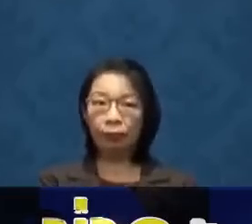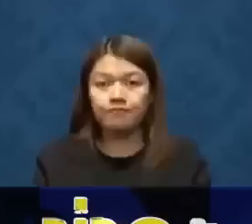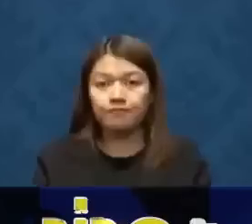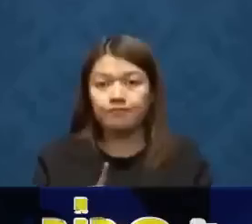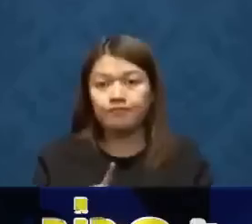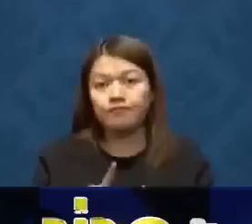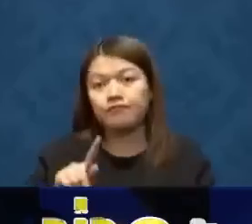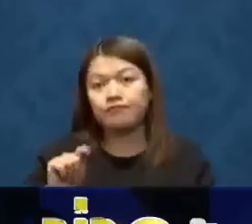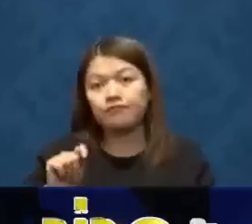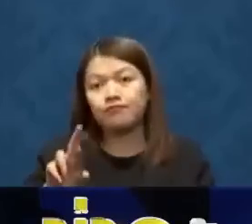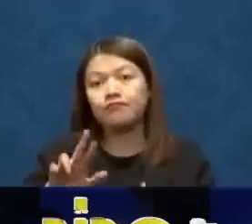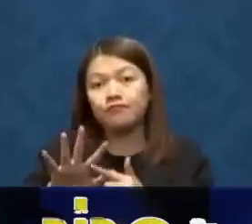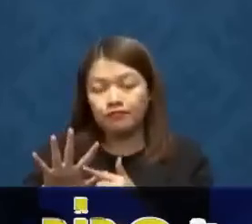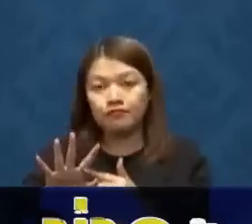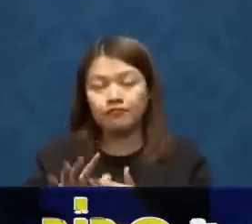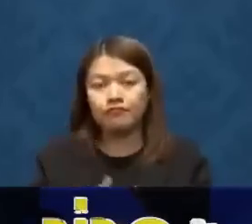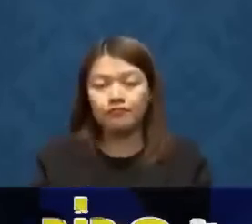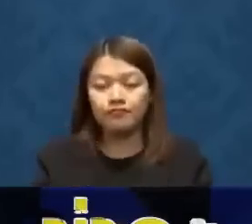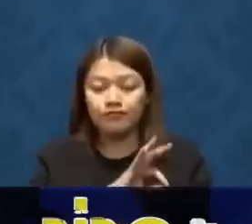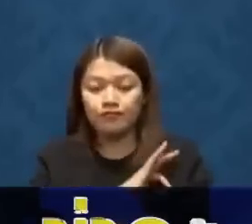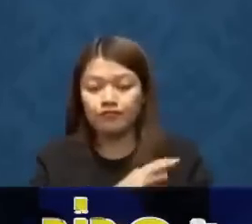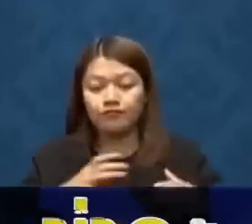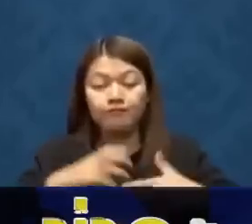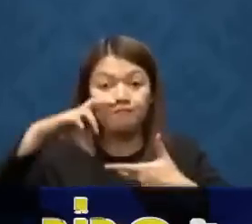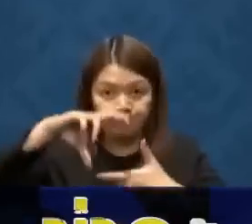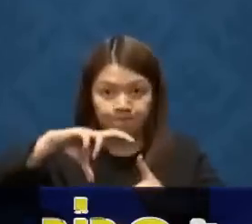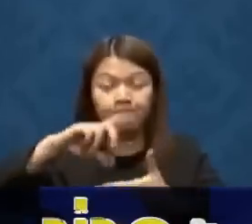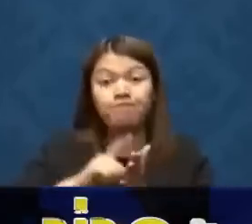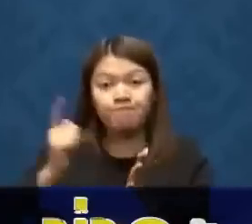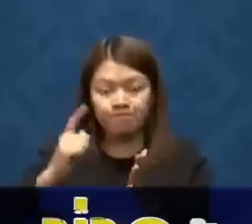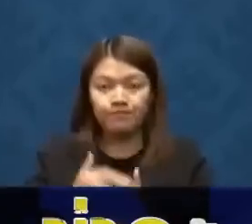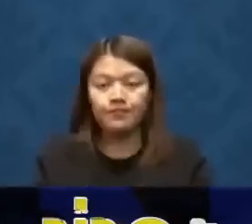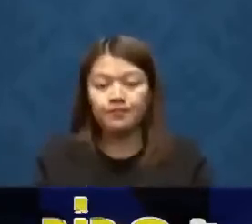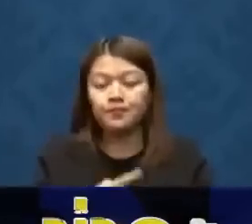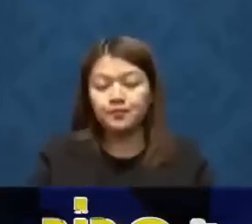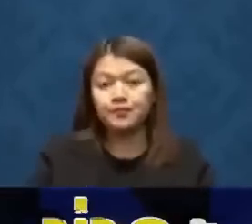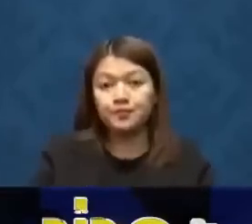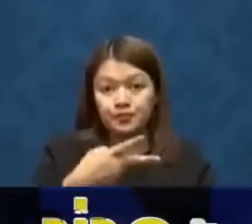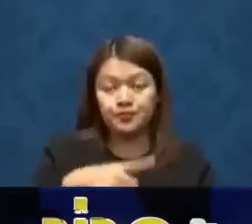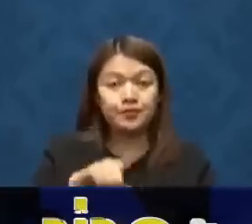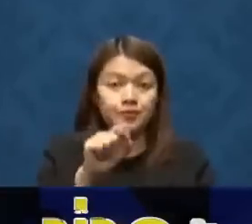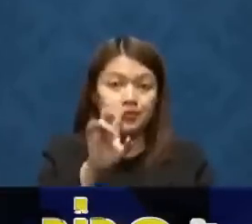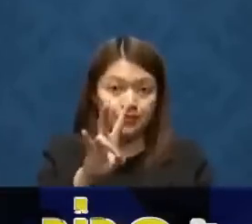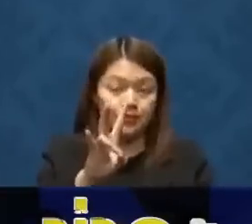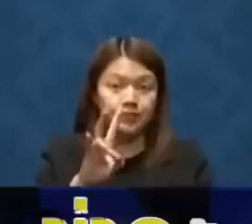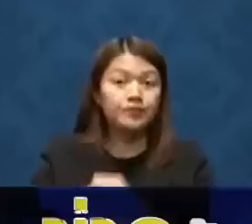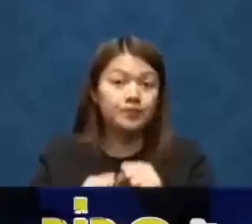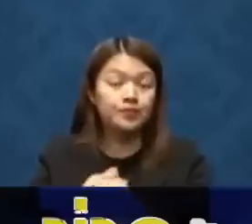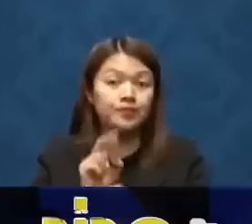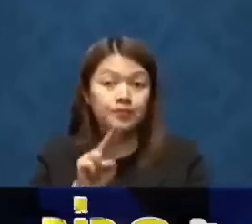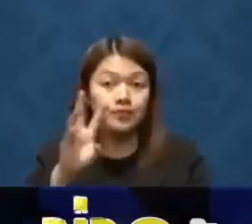ดออดเรียกสมาชิกเข้าห้องประชุมบอกว่านี่ได้เวลาการเปิดประชุมแล้วนะแต่ตอน 9:30 นาทียังมากัน